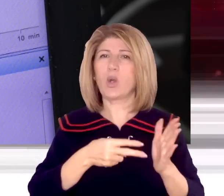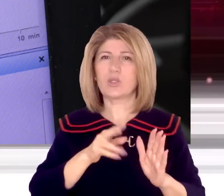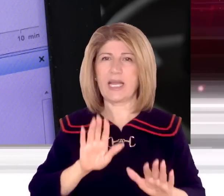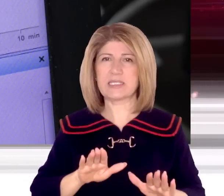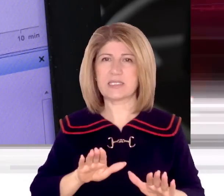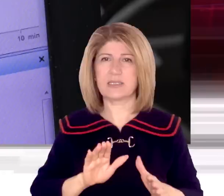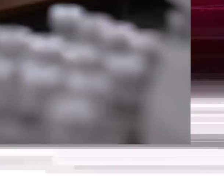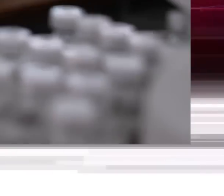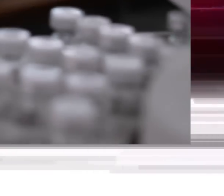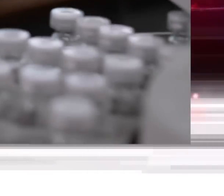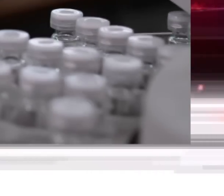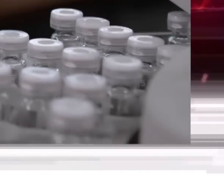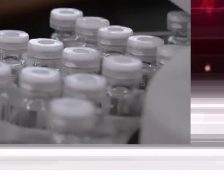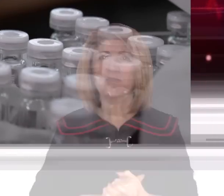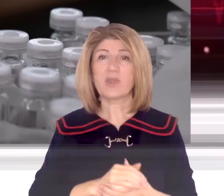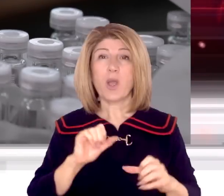اعلام میکنن.